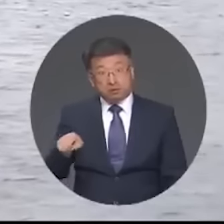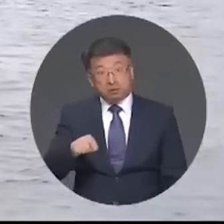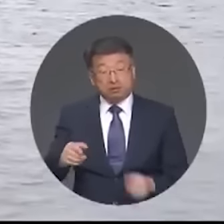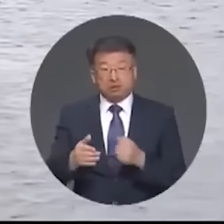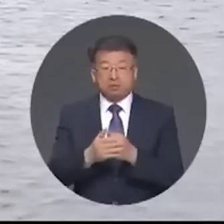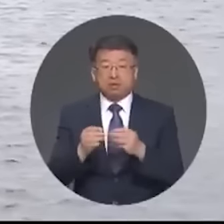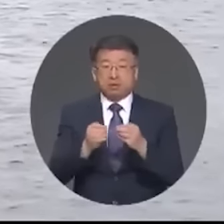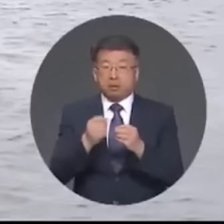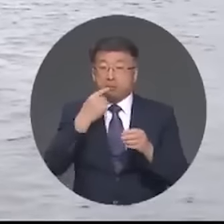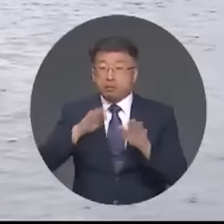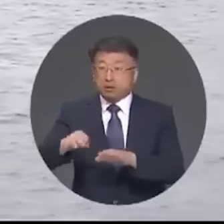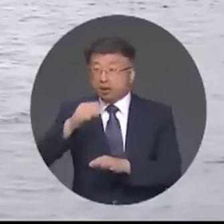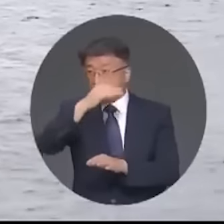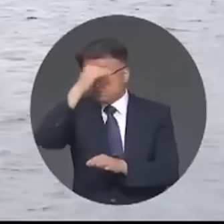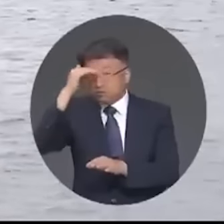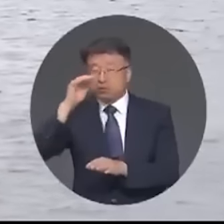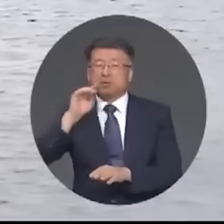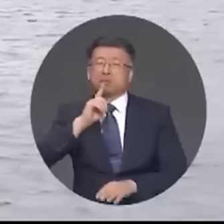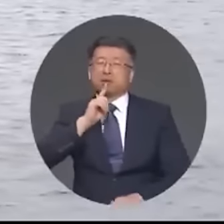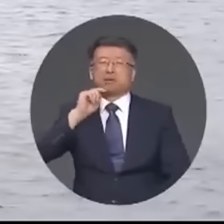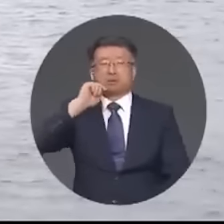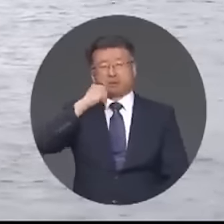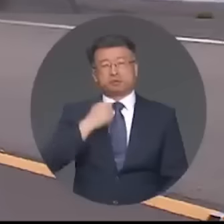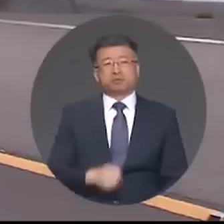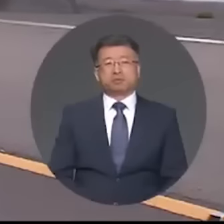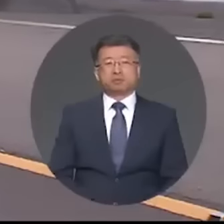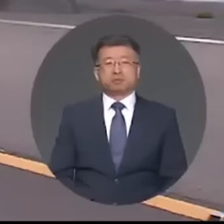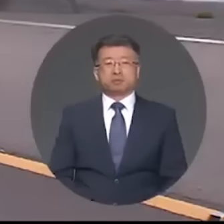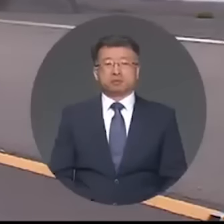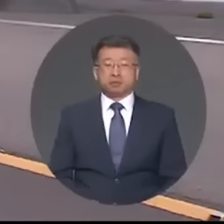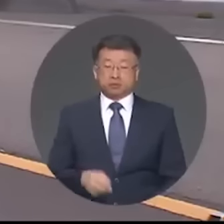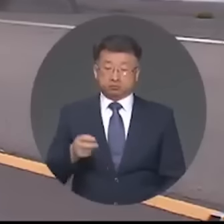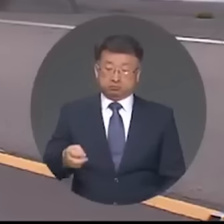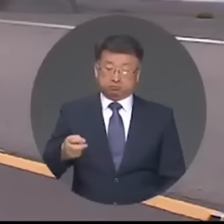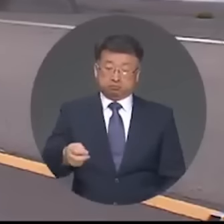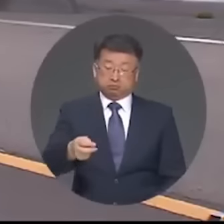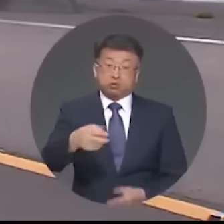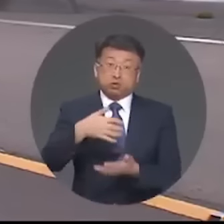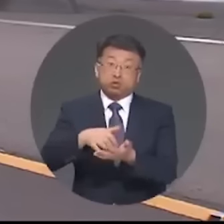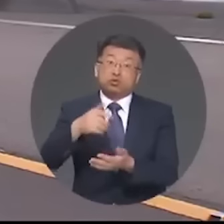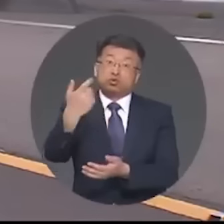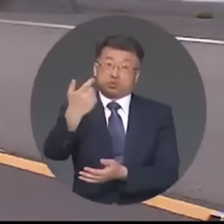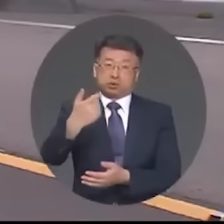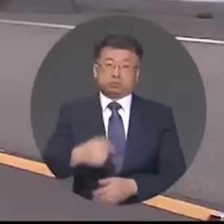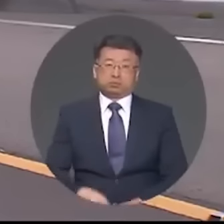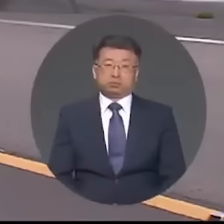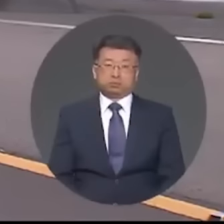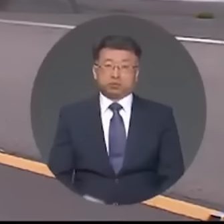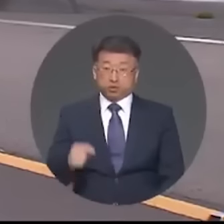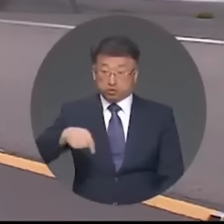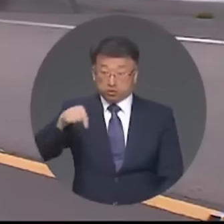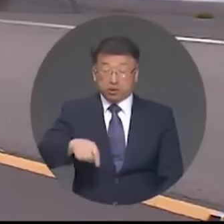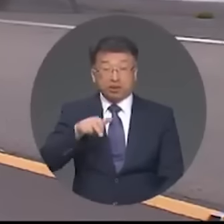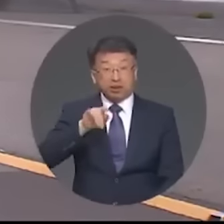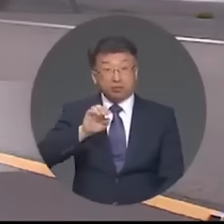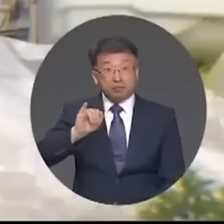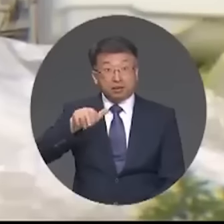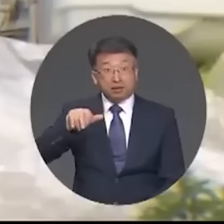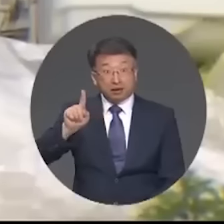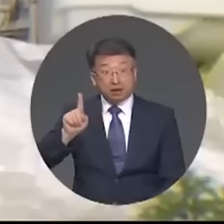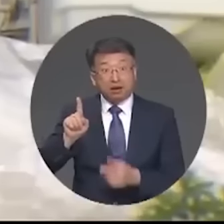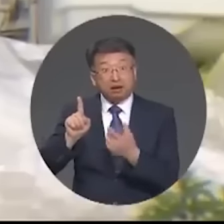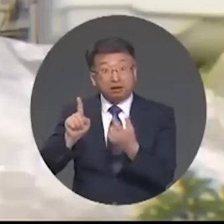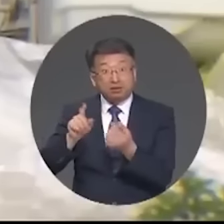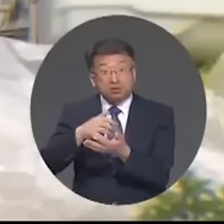때문에 창원 앞바다는 잘 보이지도 않습니다. 주차된 차량만 60여 대. 이 가운데 캠핑카 같은